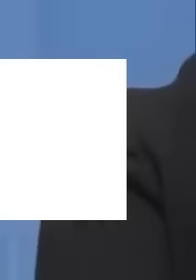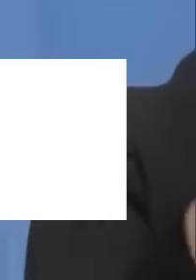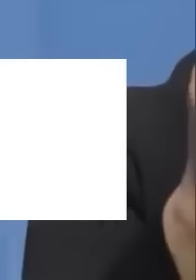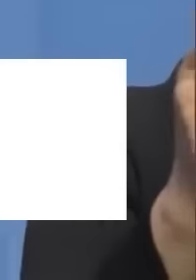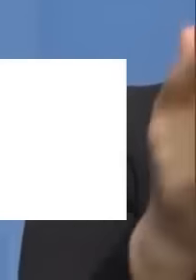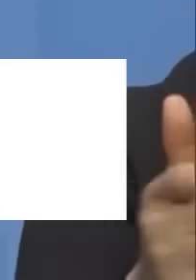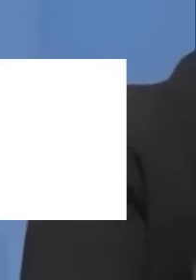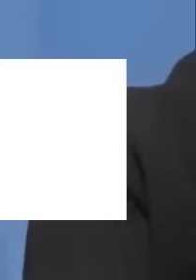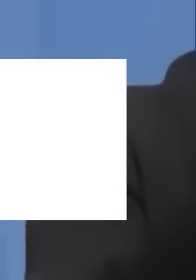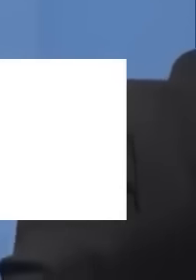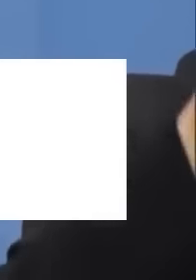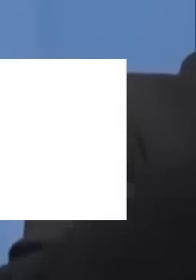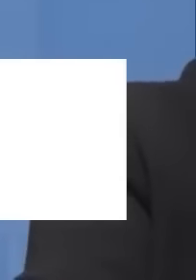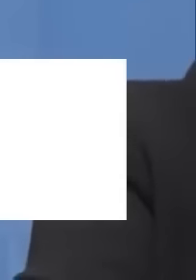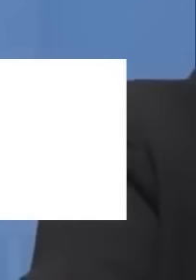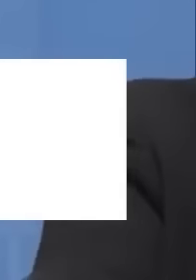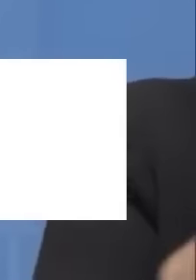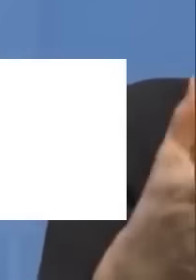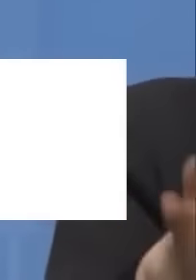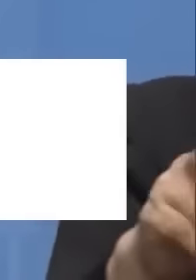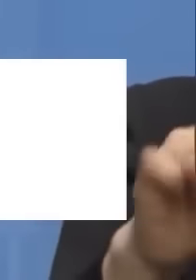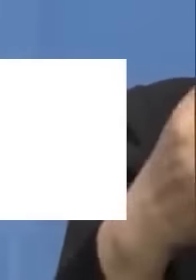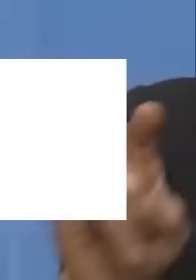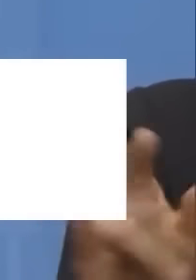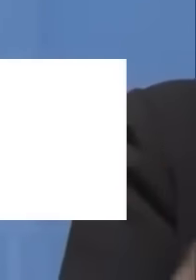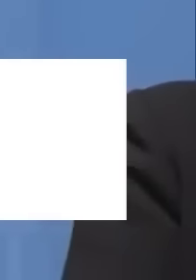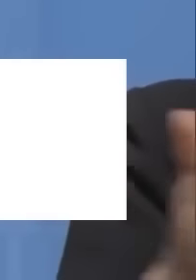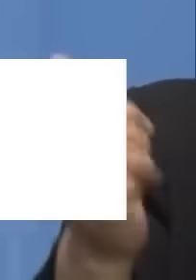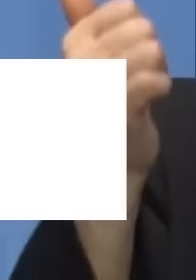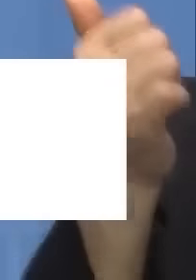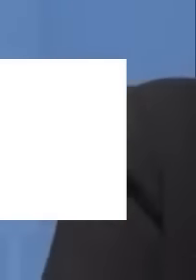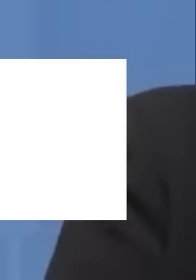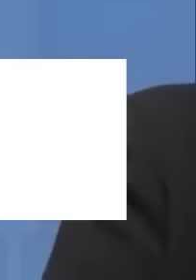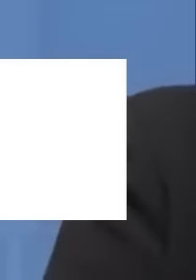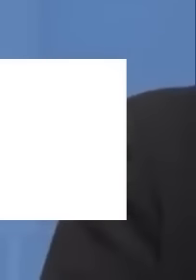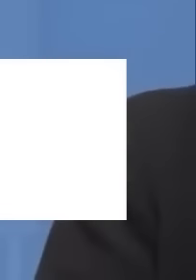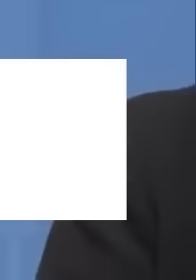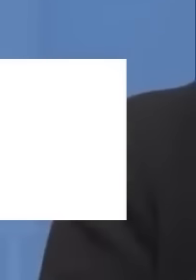강서구청장 보궐선거를 김성태 때문에 참패했습니까?